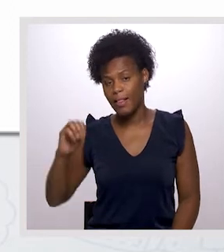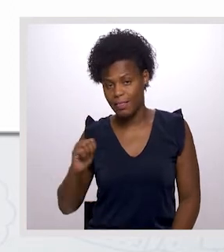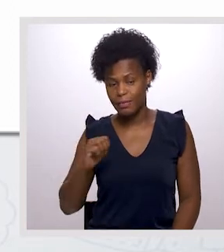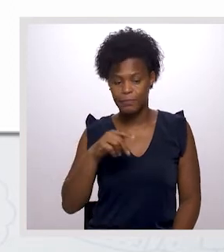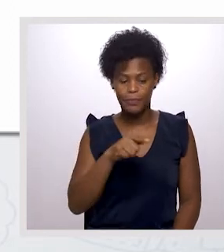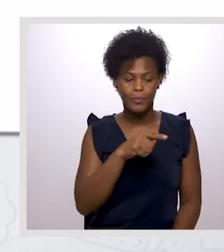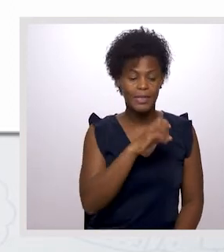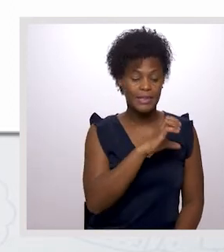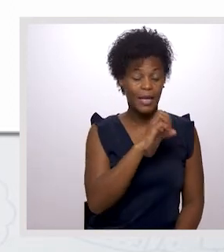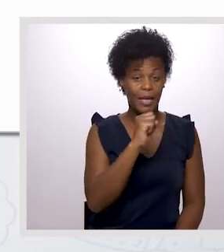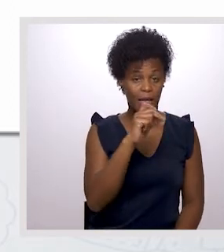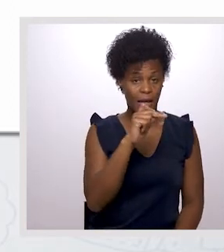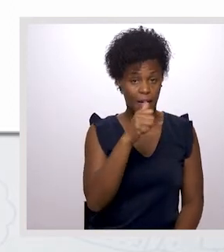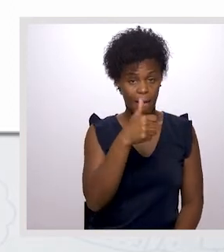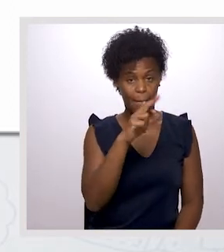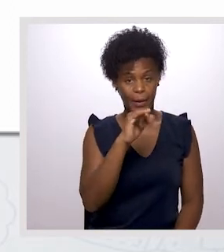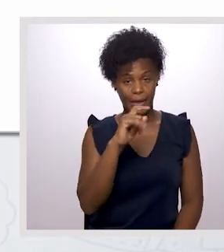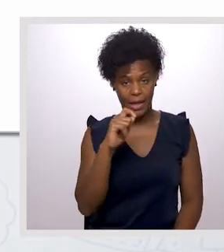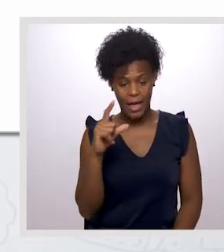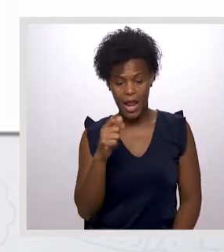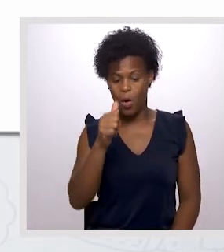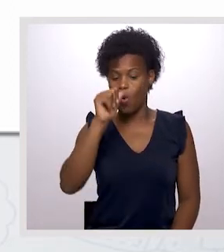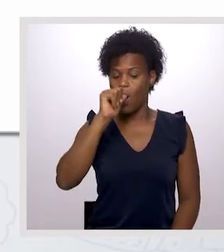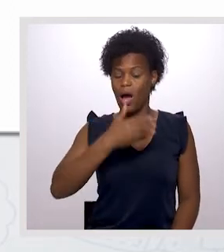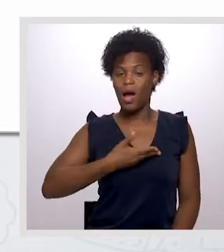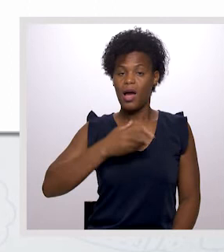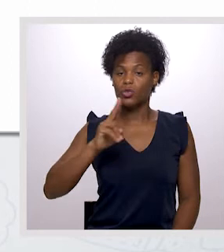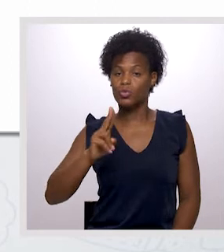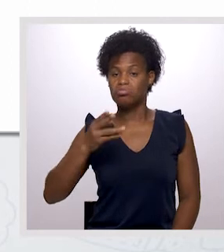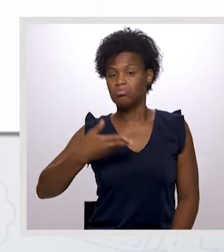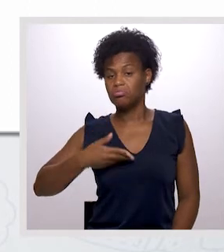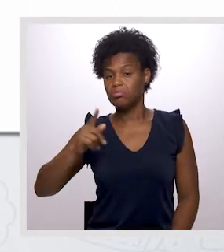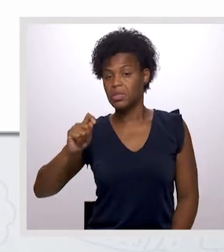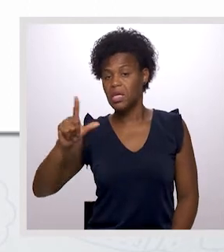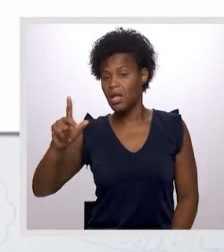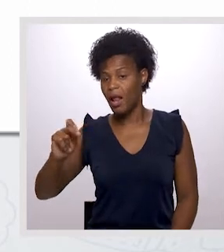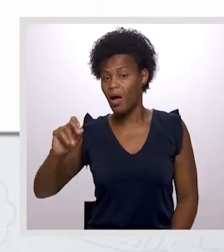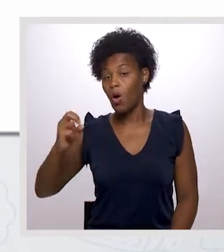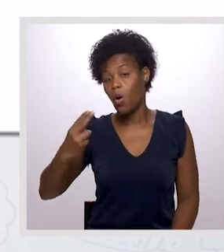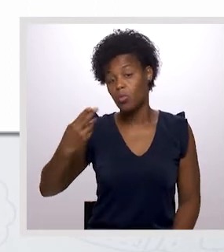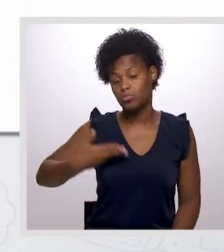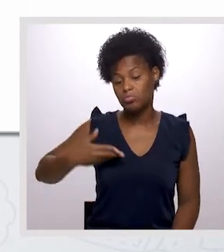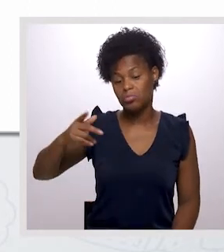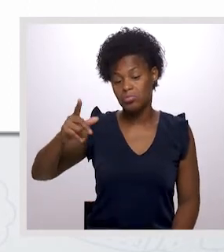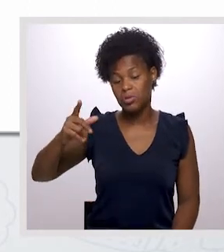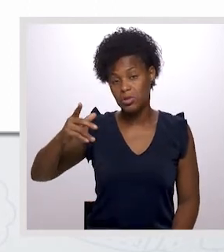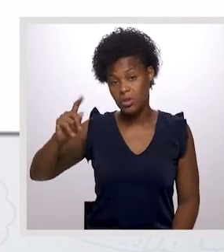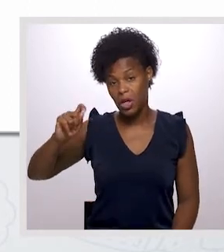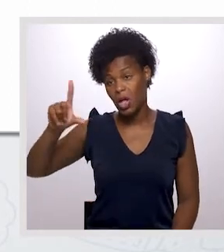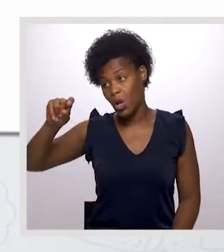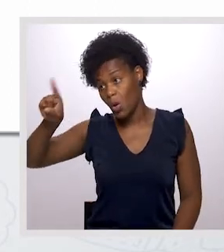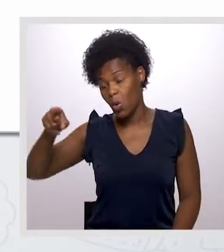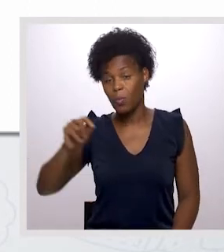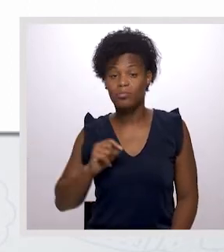boit de la ou de l'eau. Le D, au petit